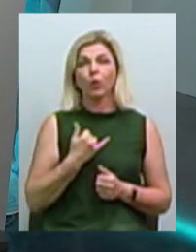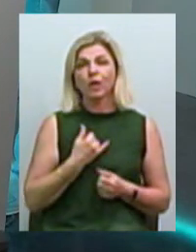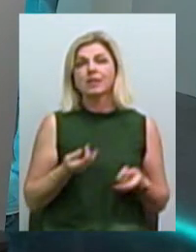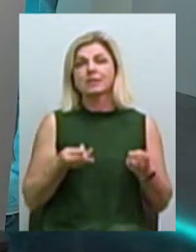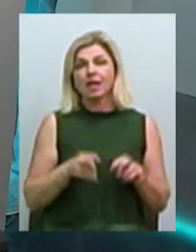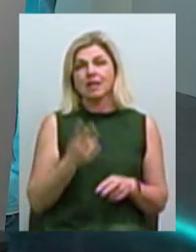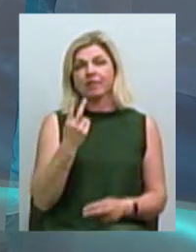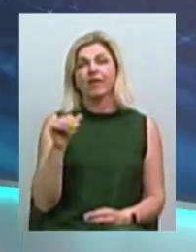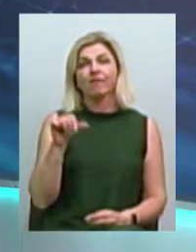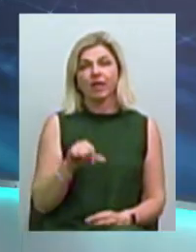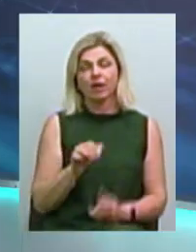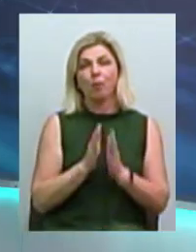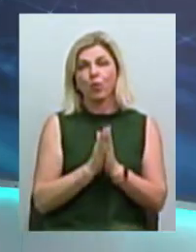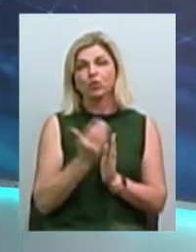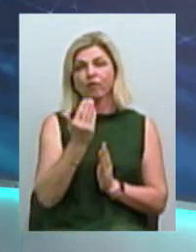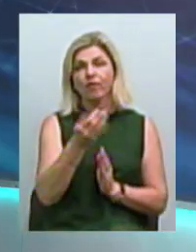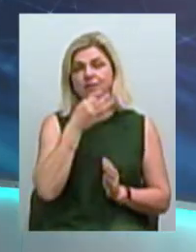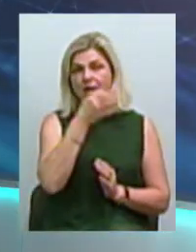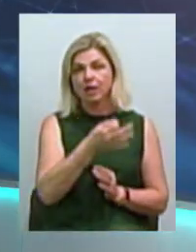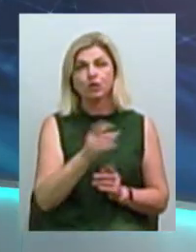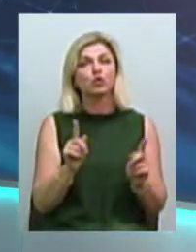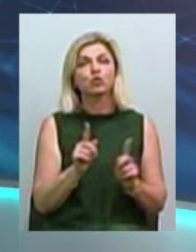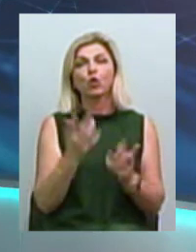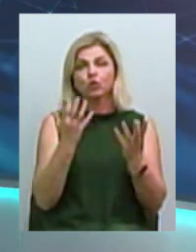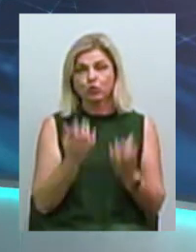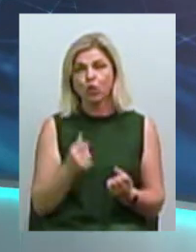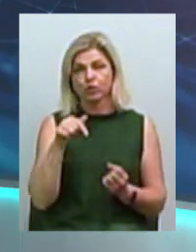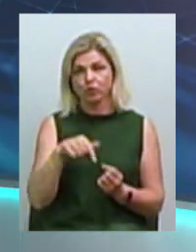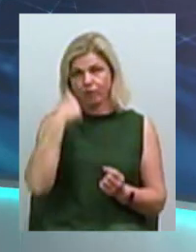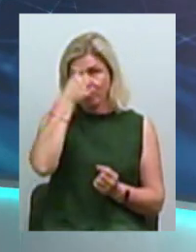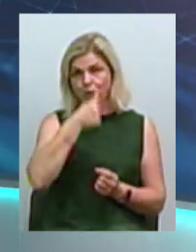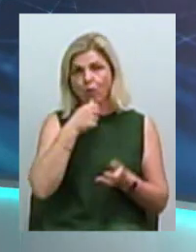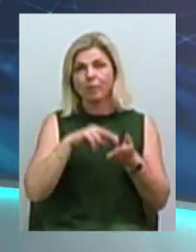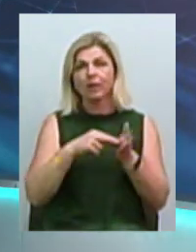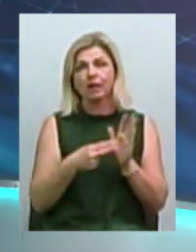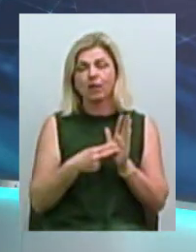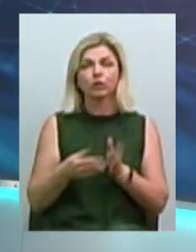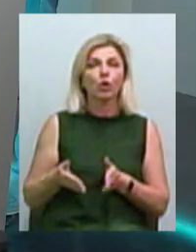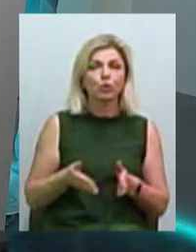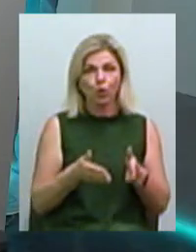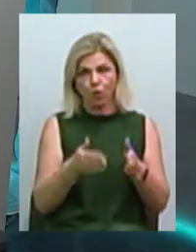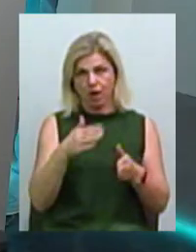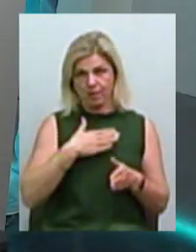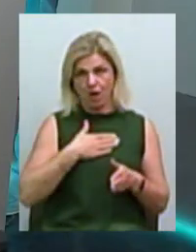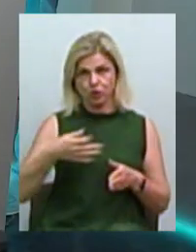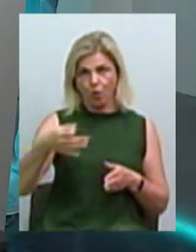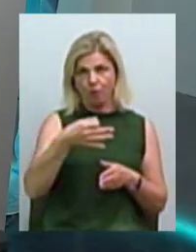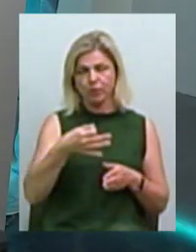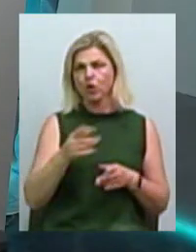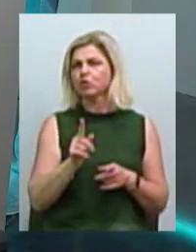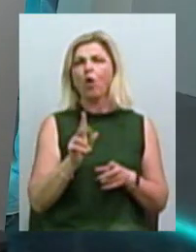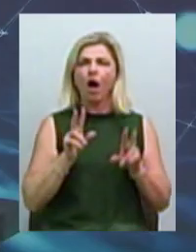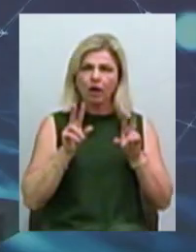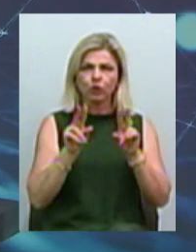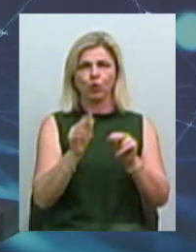вас сказати, що цього року ще планується зробити по дорогах в області. Ну, так, скажімо, те, що гарантовано буде